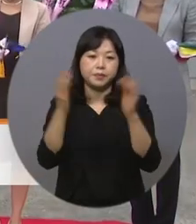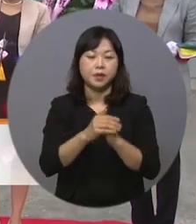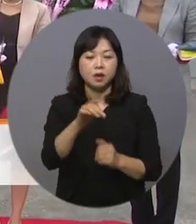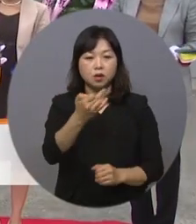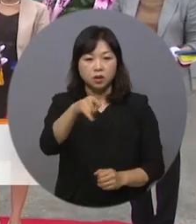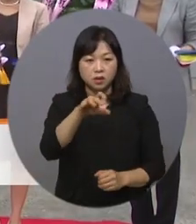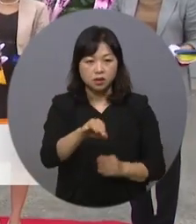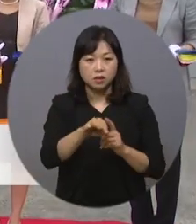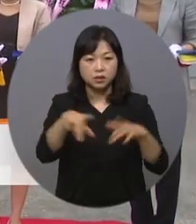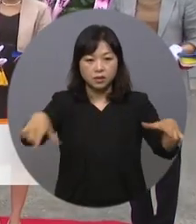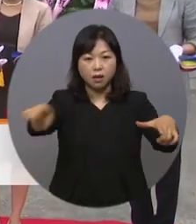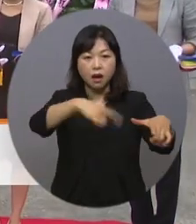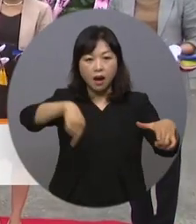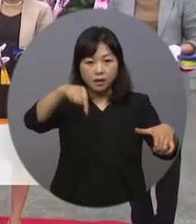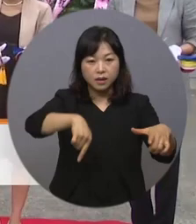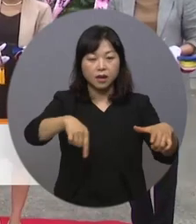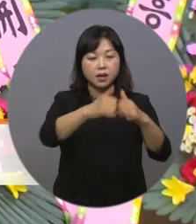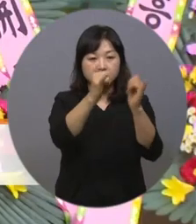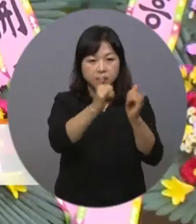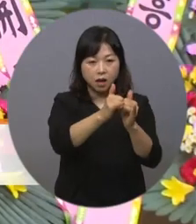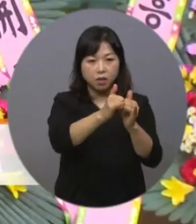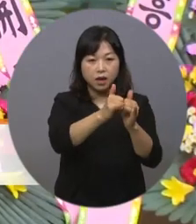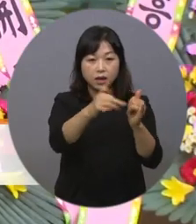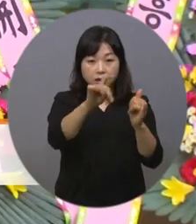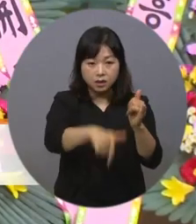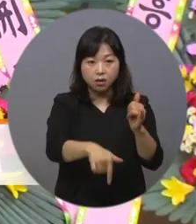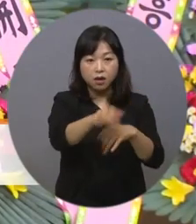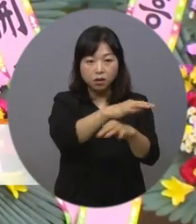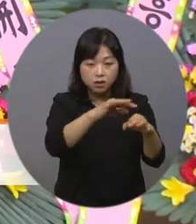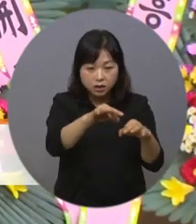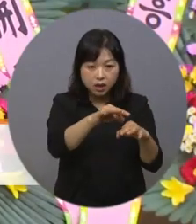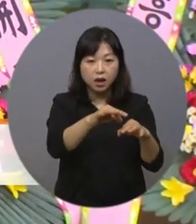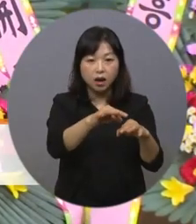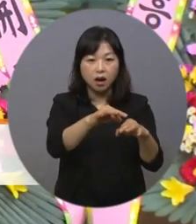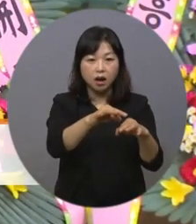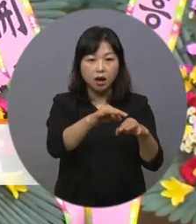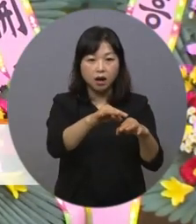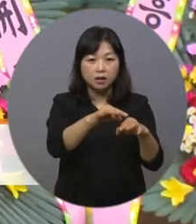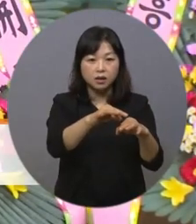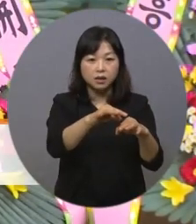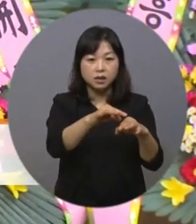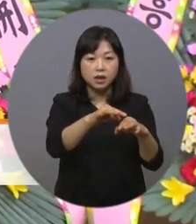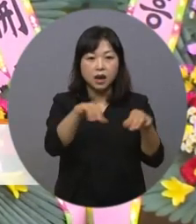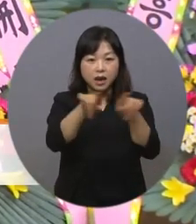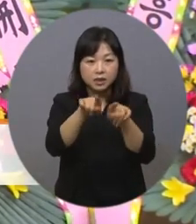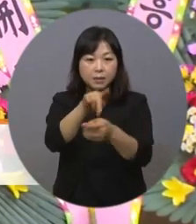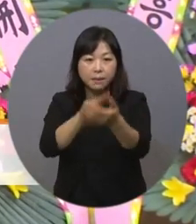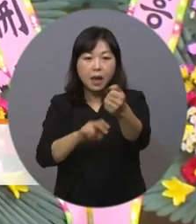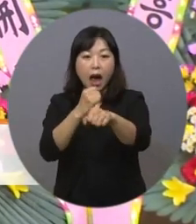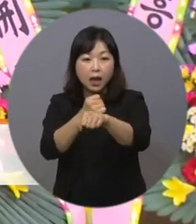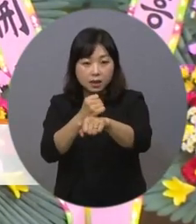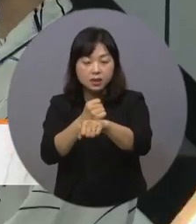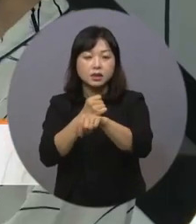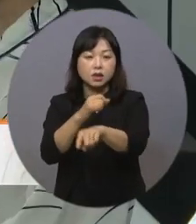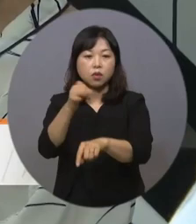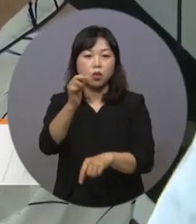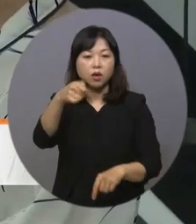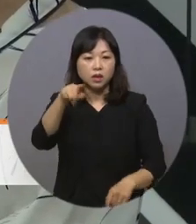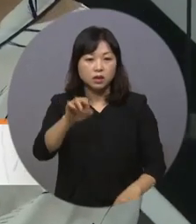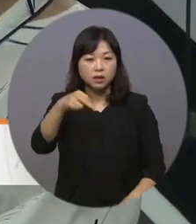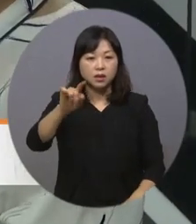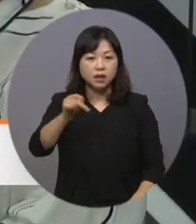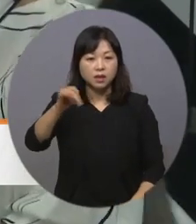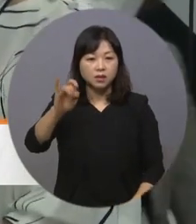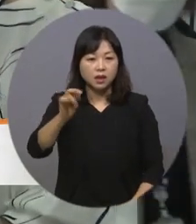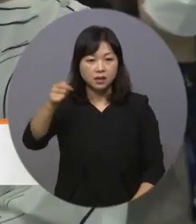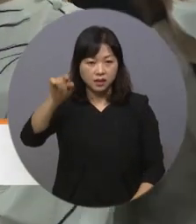고흥군은 관내 사회적 경제 기업 제품들을 판매하는 고흥 상생샵을 열었습니다. 고흥 상생샵은 전남도